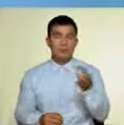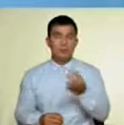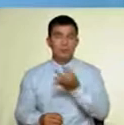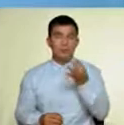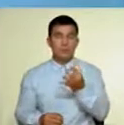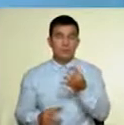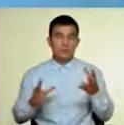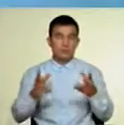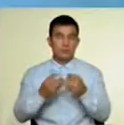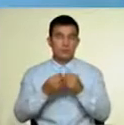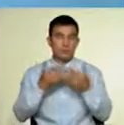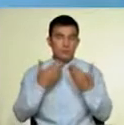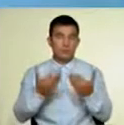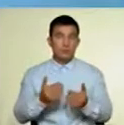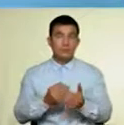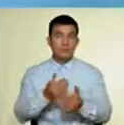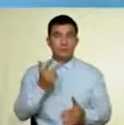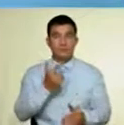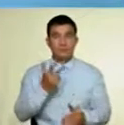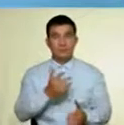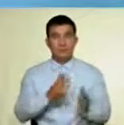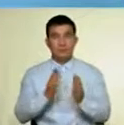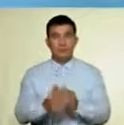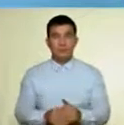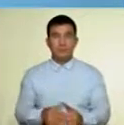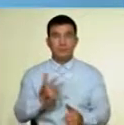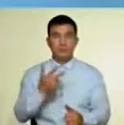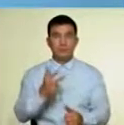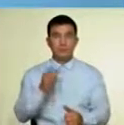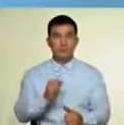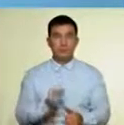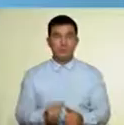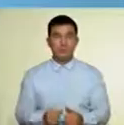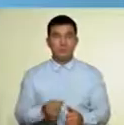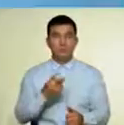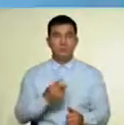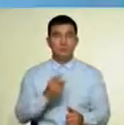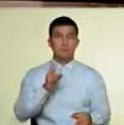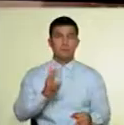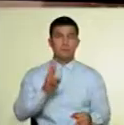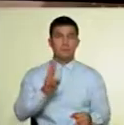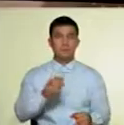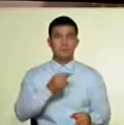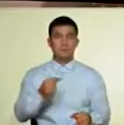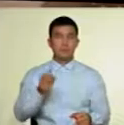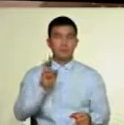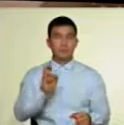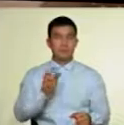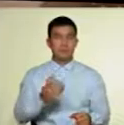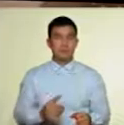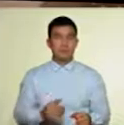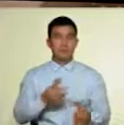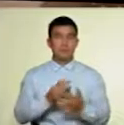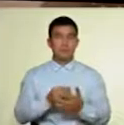yo'q. 3-chi misolda 3a 2ab kvadrat minus b.